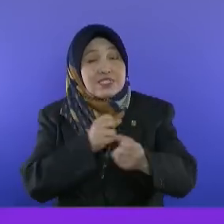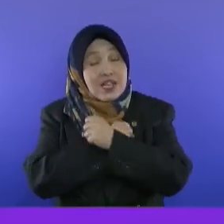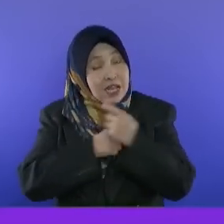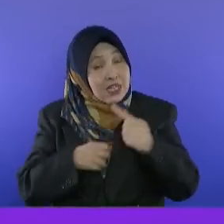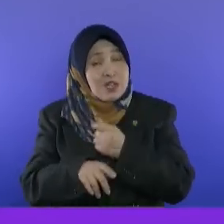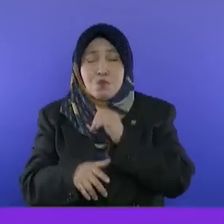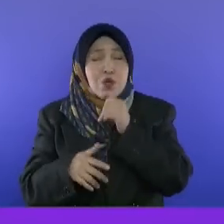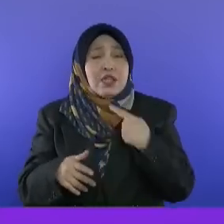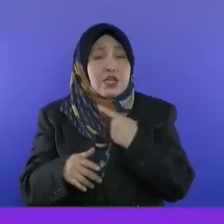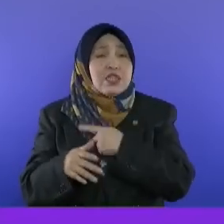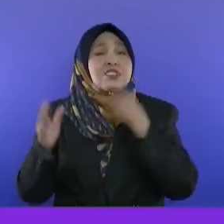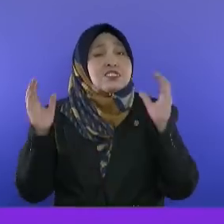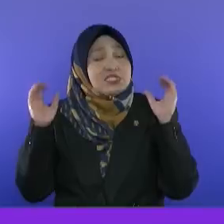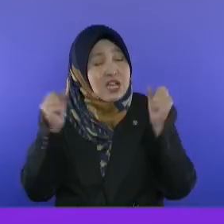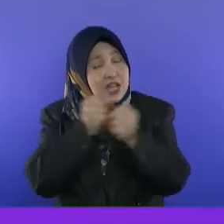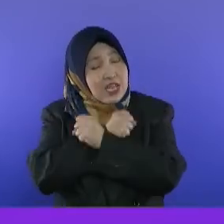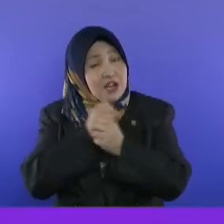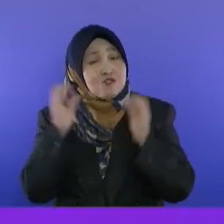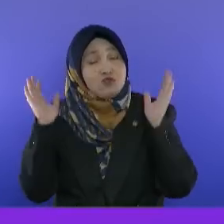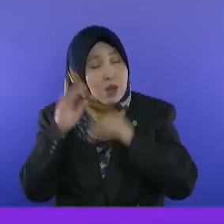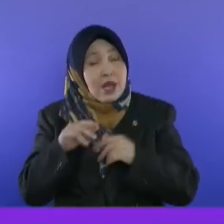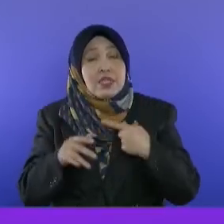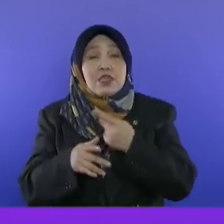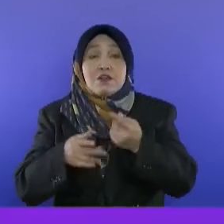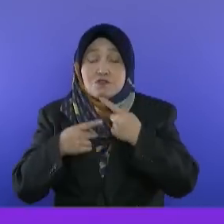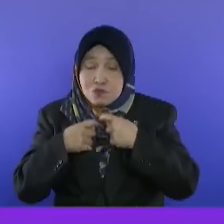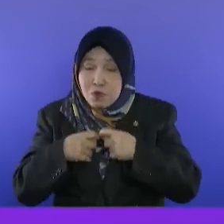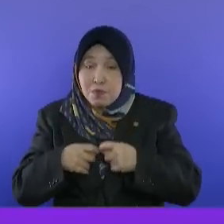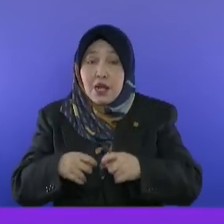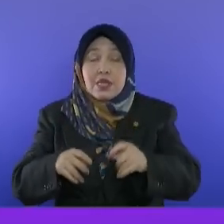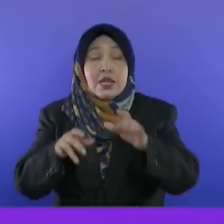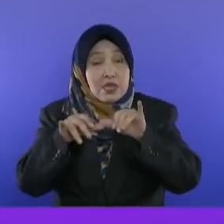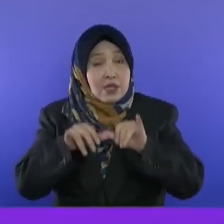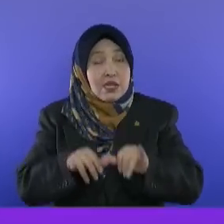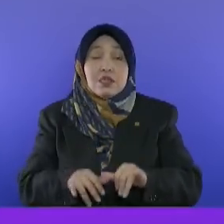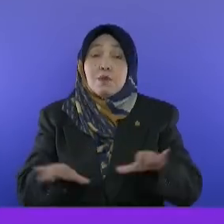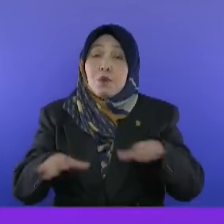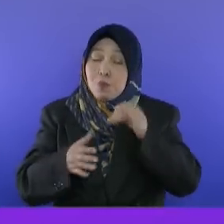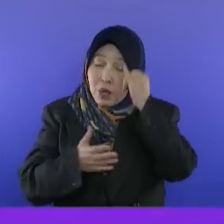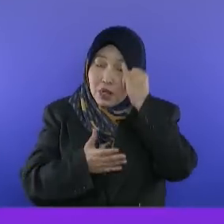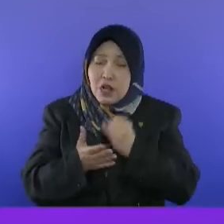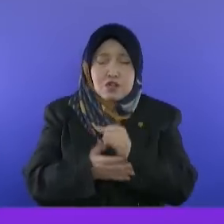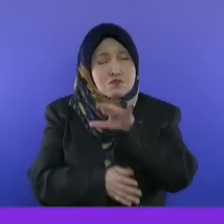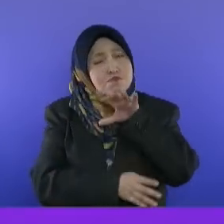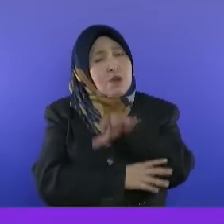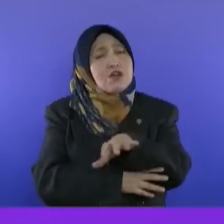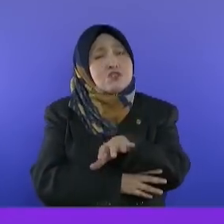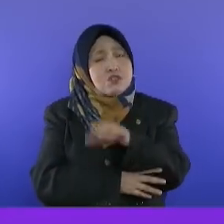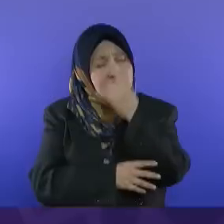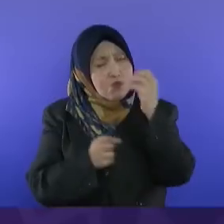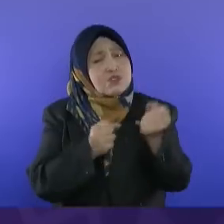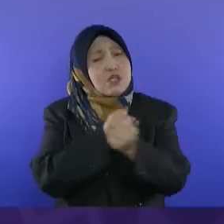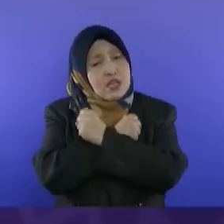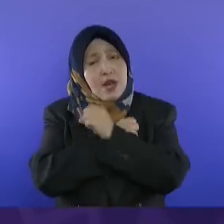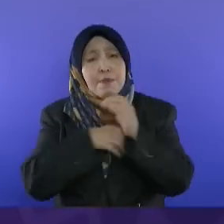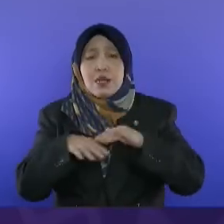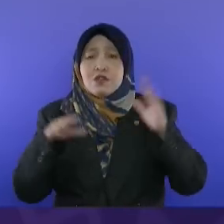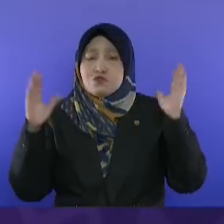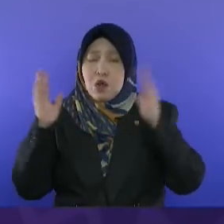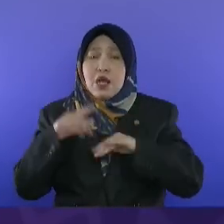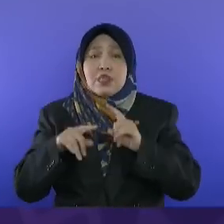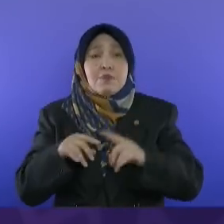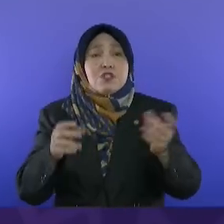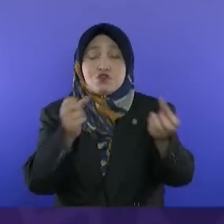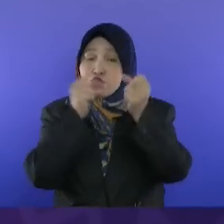bukan kita sayang salat Kalau kita sayang Salat kita ee istilahnya Istiqlal buat buat ikhlas Pak sendiri kita untuk sayang tapi kalau